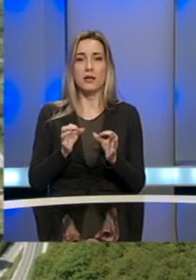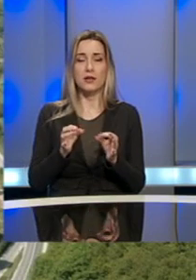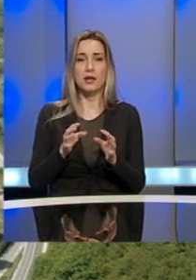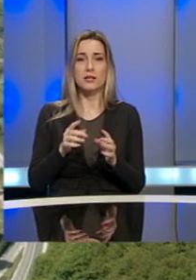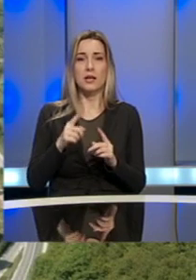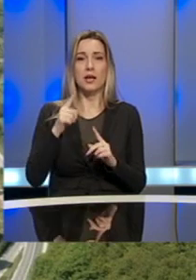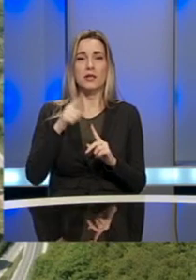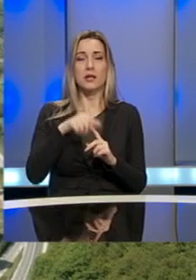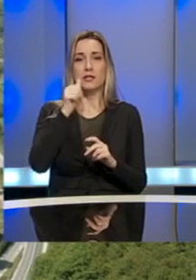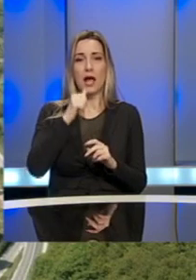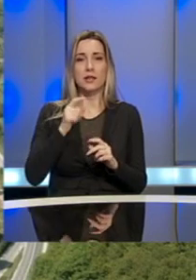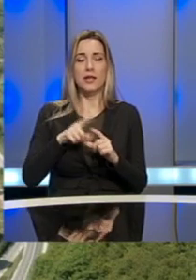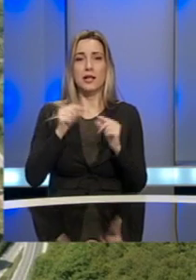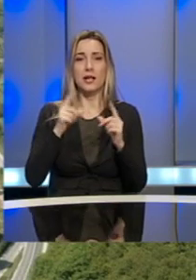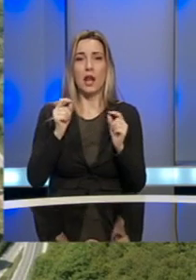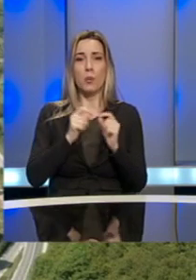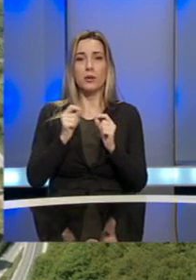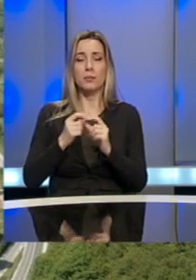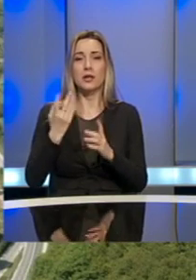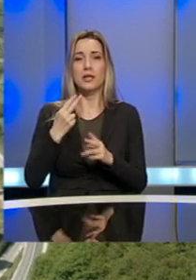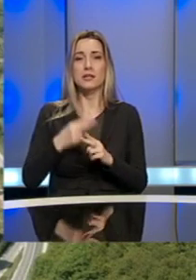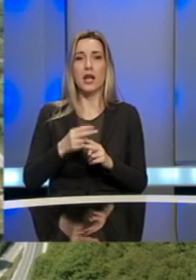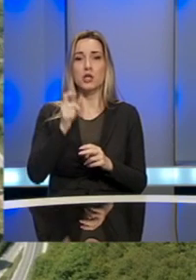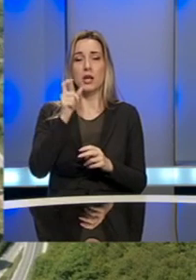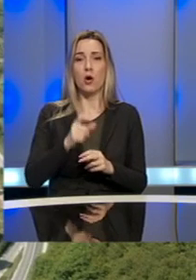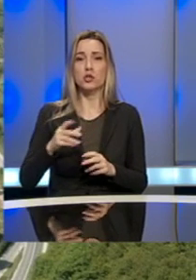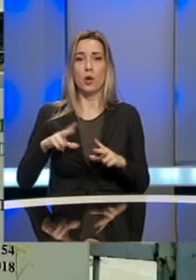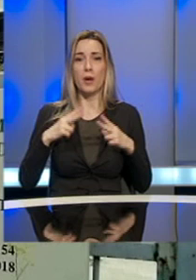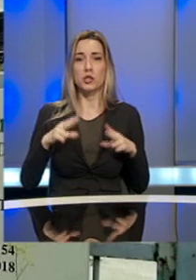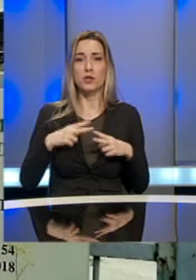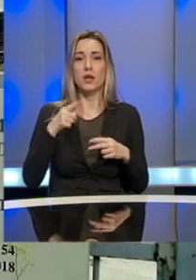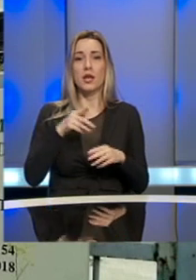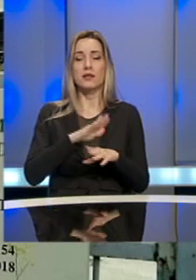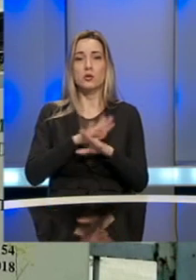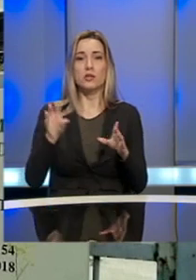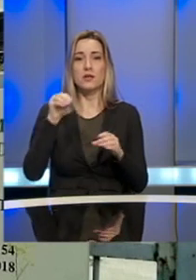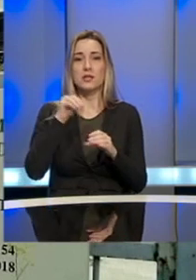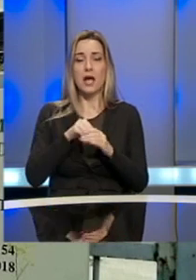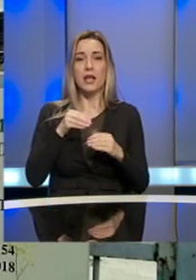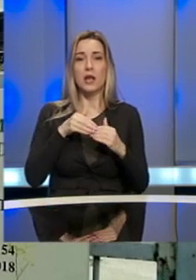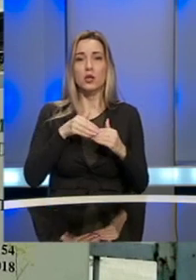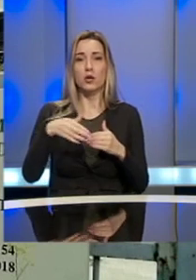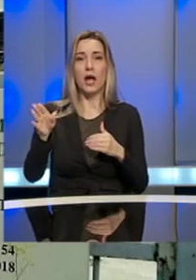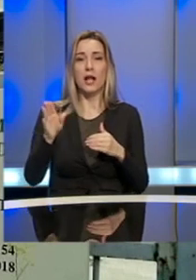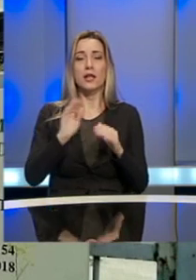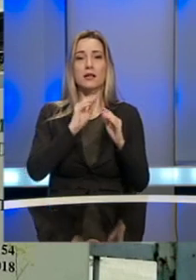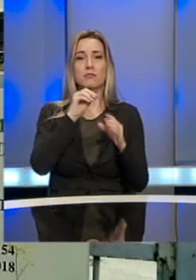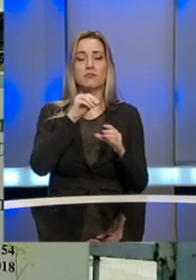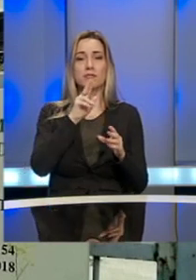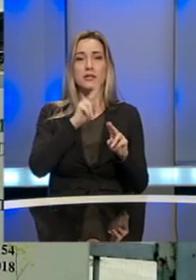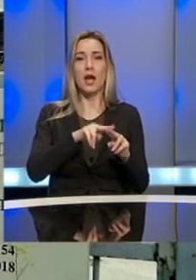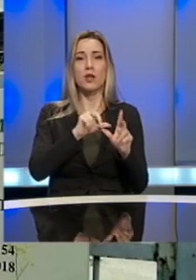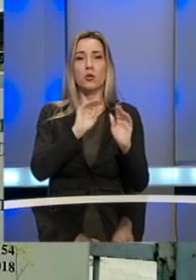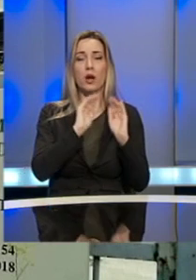Zlatnih Ljiljana BB, a gdje zaražena osoba živi, te su i svi stanari do daljnjeg stavljani u karantenu.